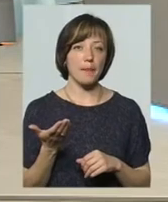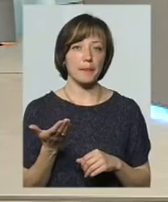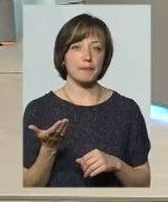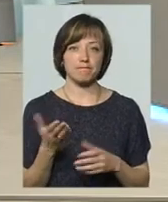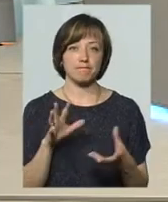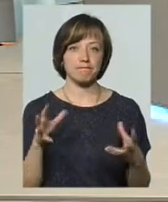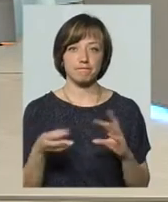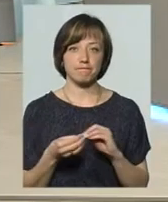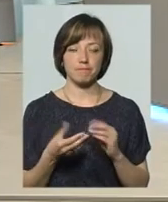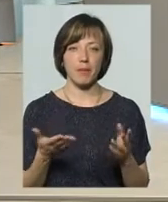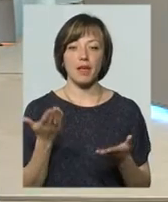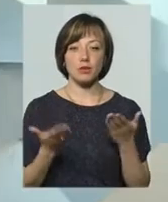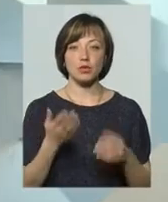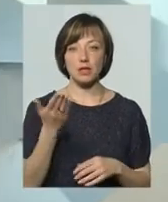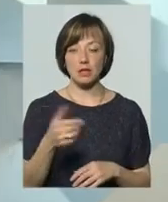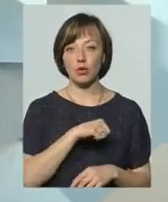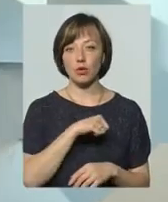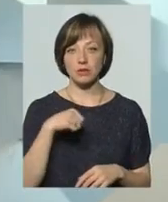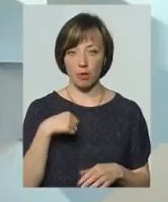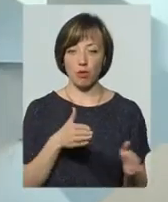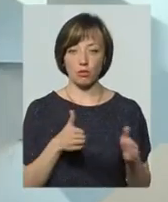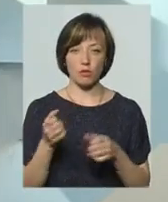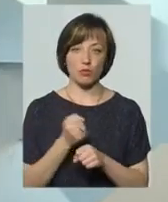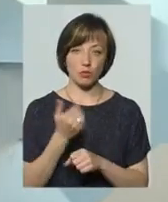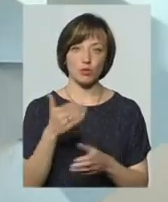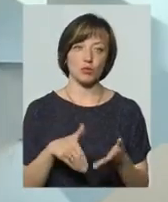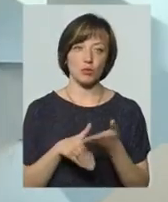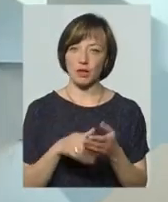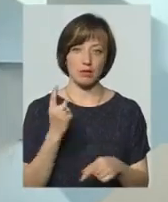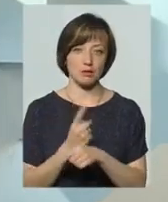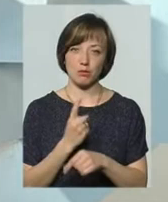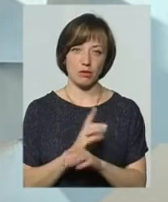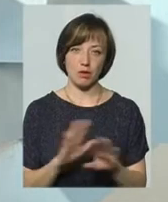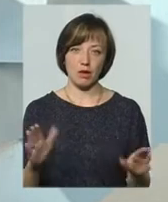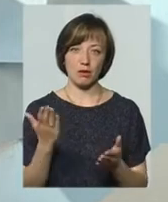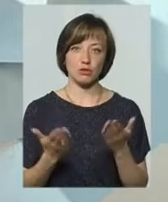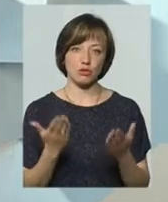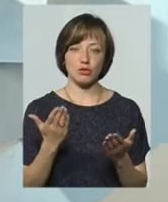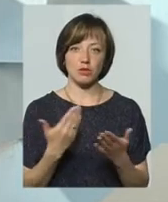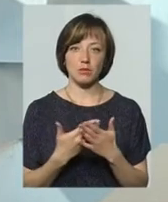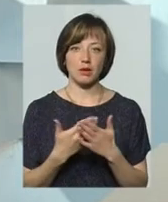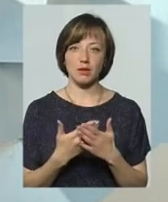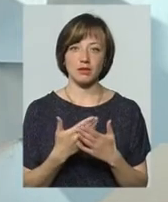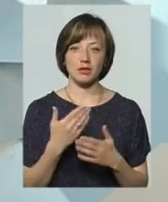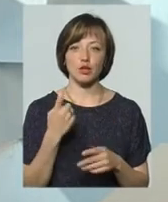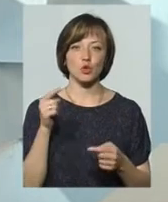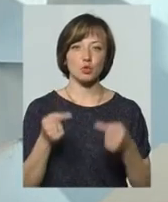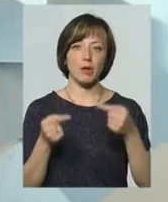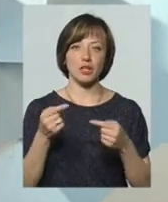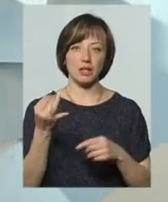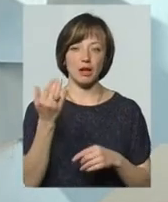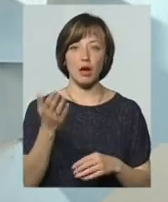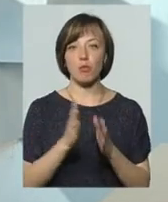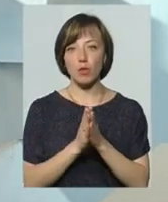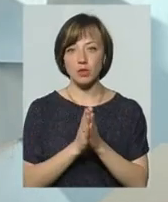якщо результат? Ти готовий щось сам робити, тобі допоможуть і не забороняють, якщо це не перечить там їхнім інтересам. Якщо ти просиш